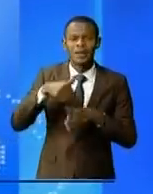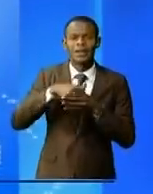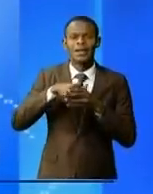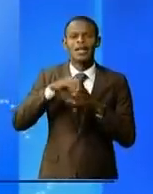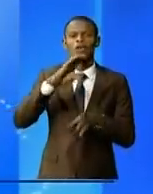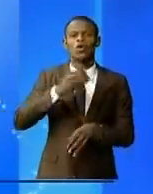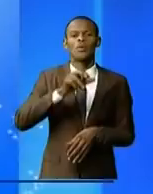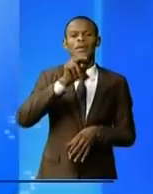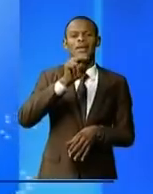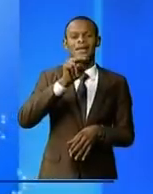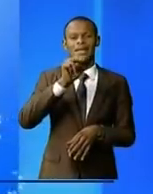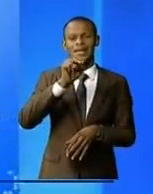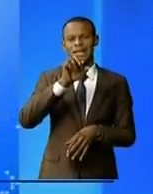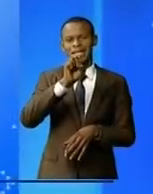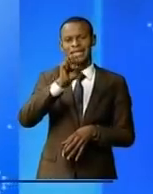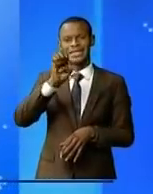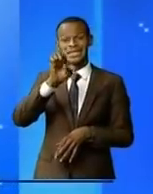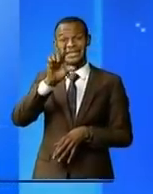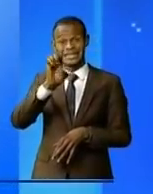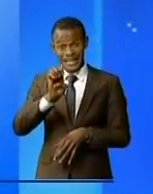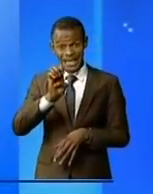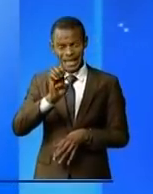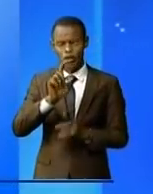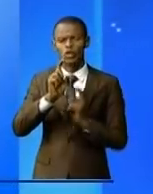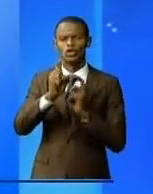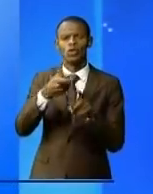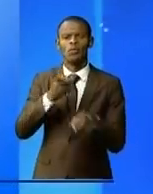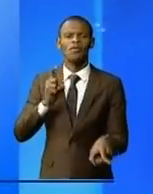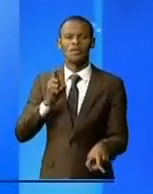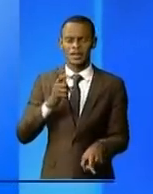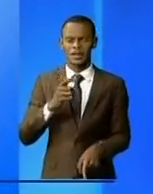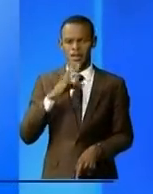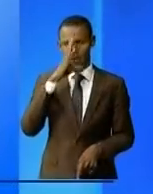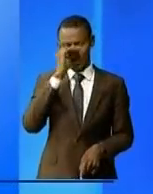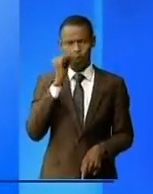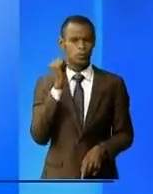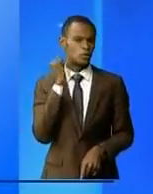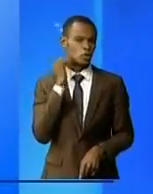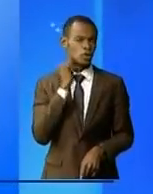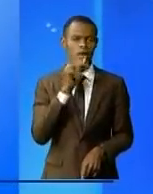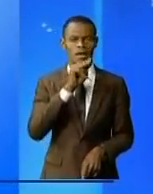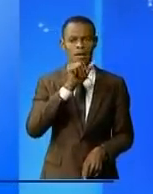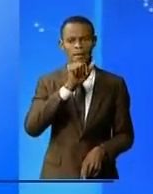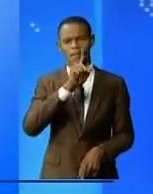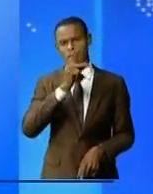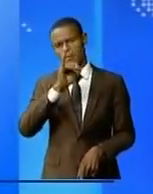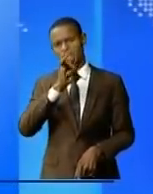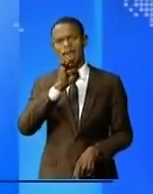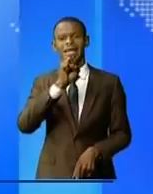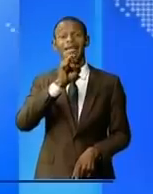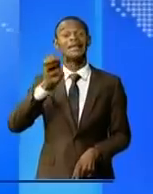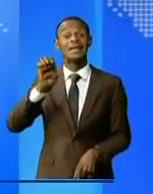est signée le docteur Makiese Mugujo, chercheur et spécialiste dermatologue. Les